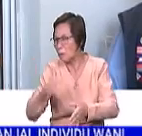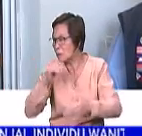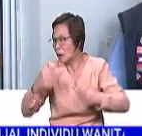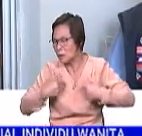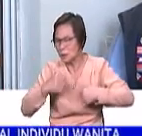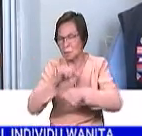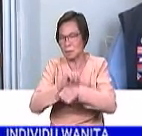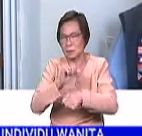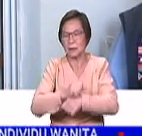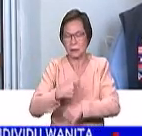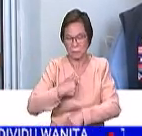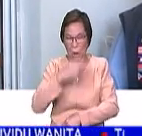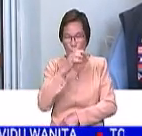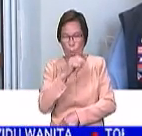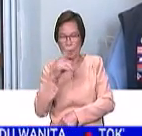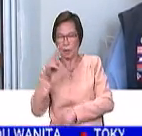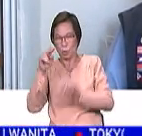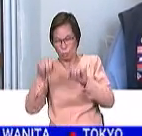alhamdulillah